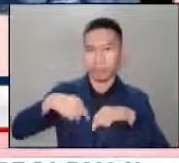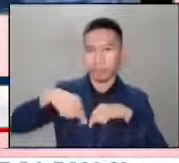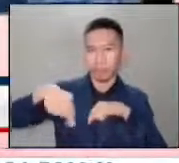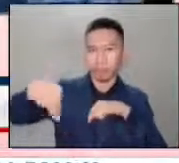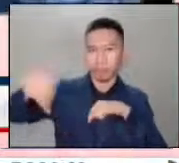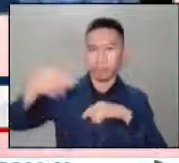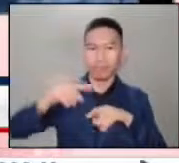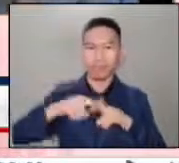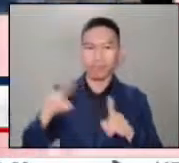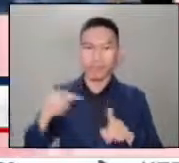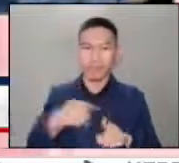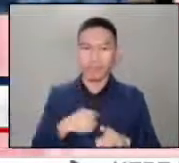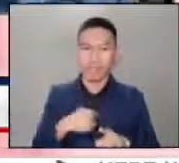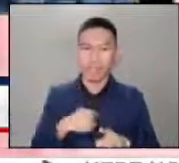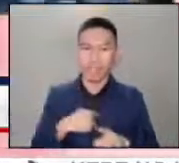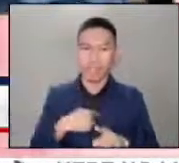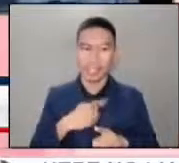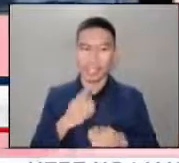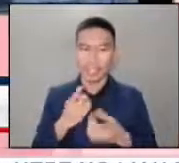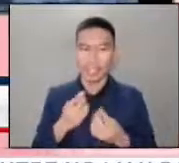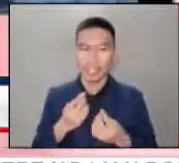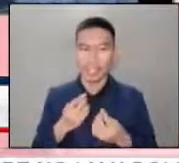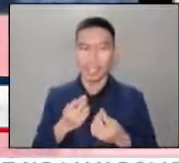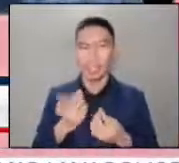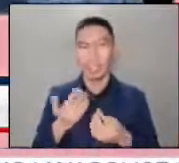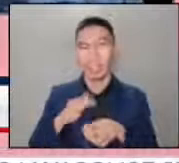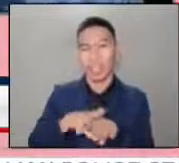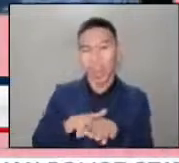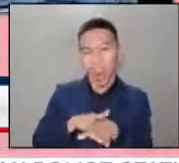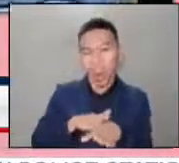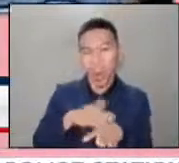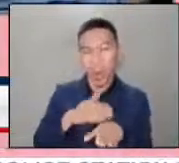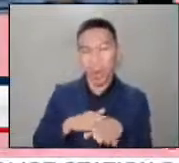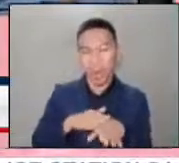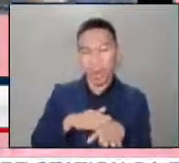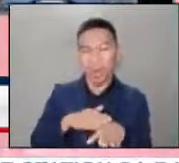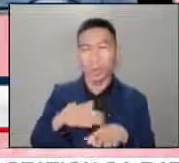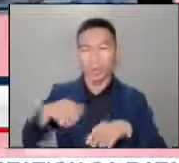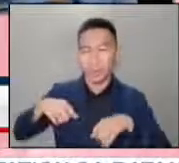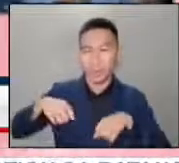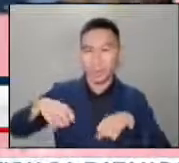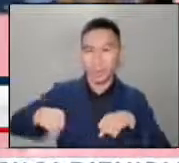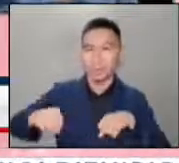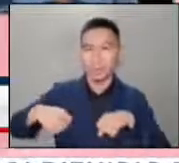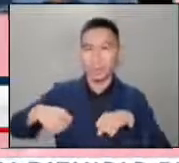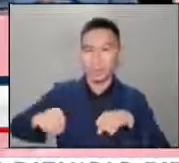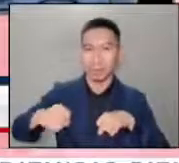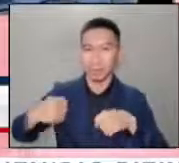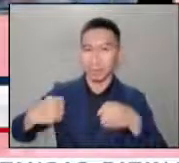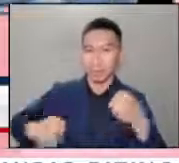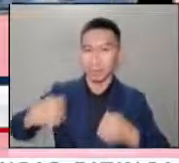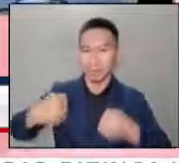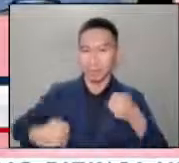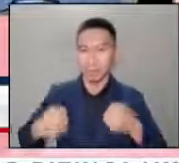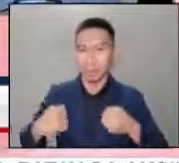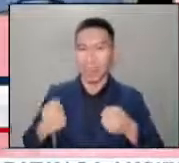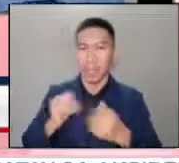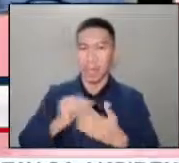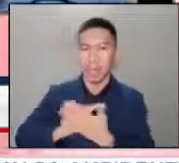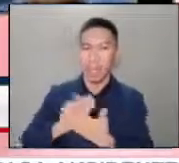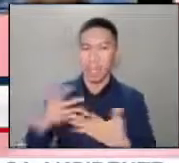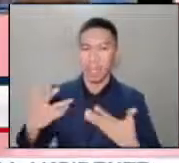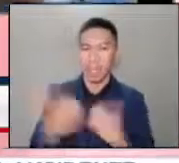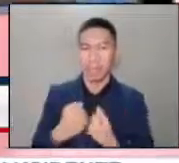ako magda-drive in order for me to avoid different, you know, accidents. So, maximum 1 hour to 30